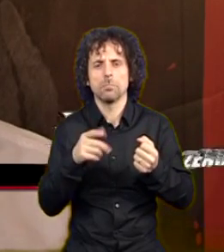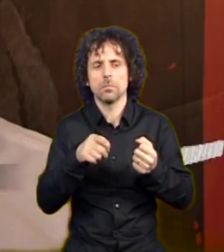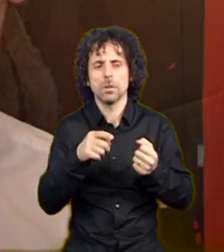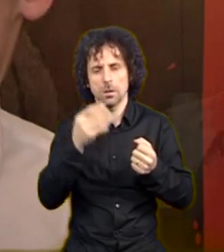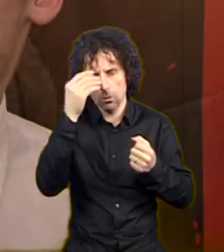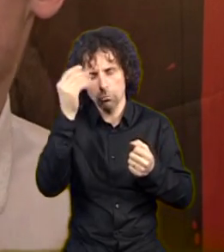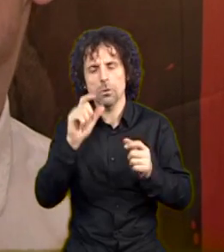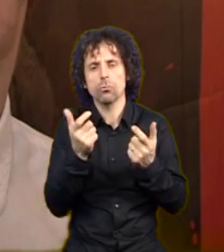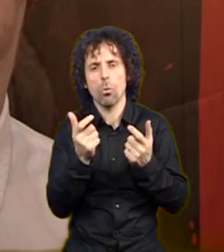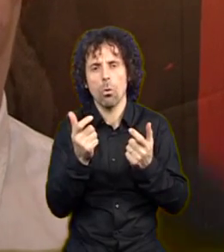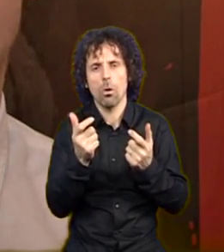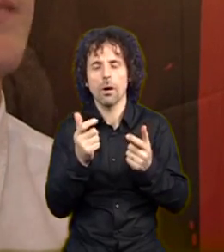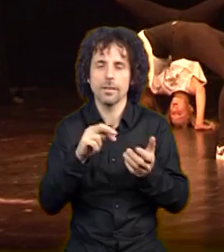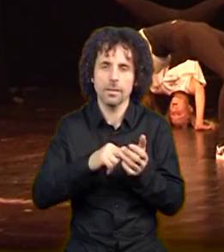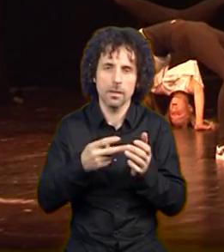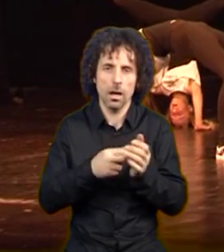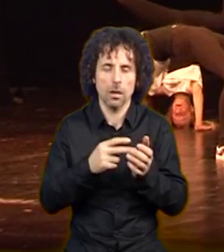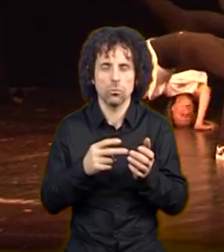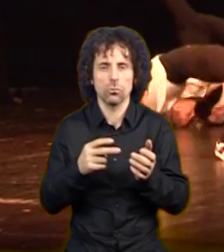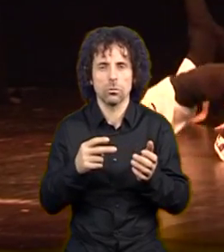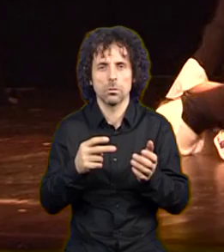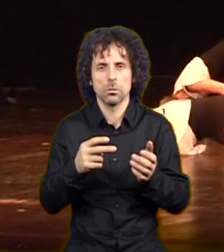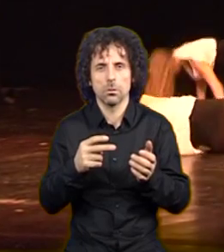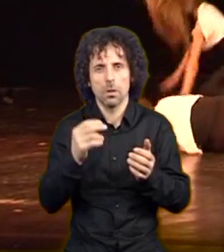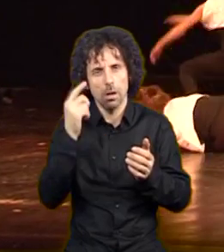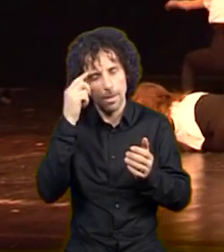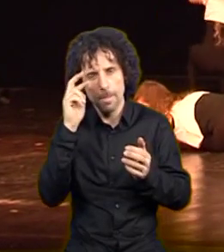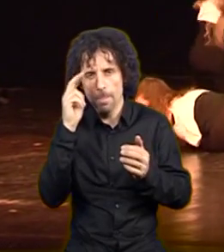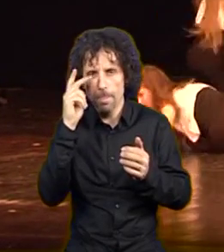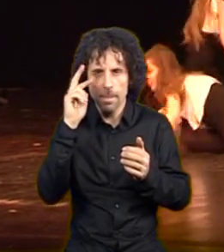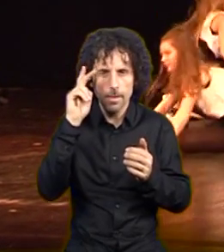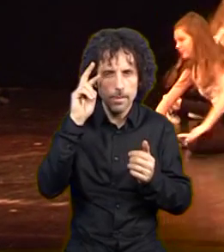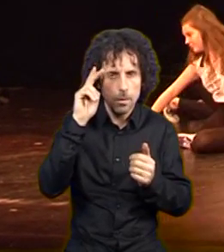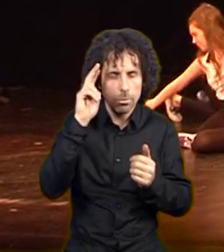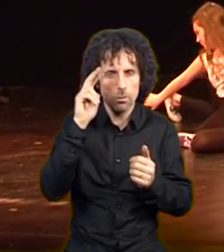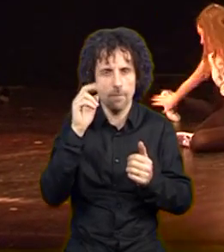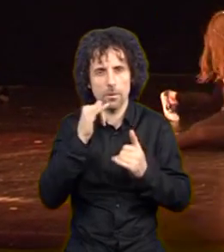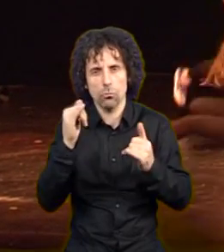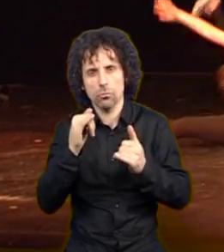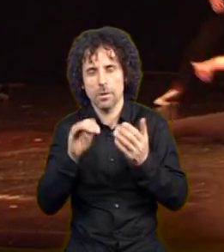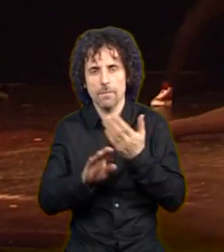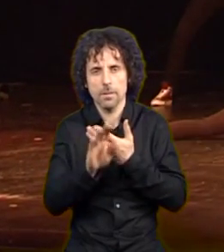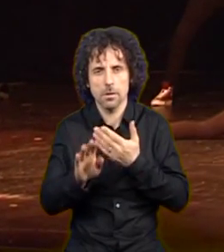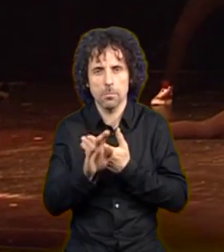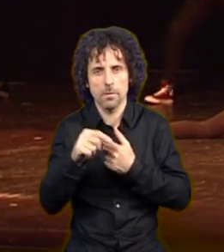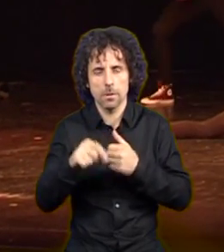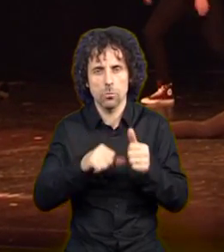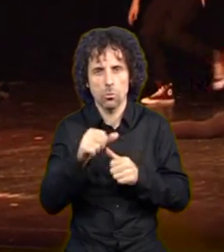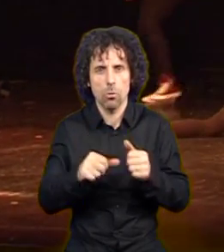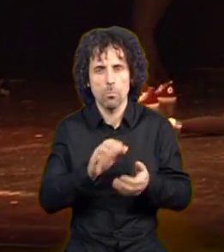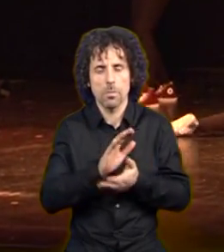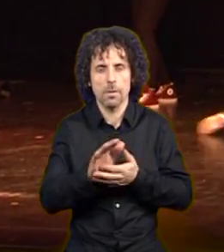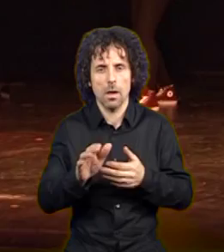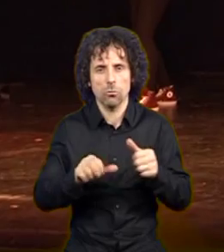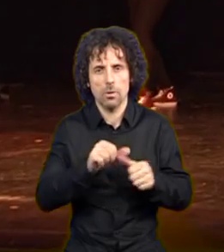A czego przede wszystkim przez te lata się nauczyłaś? Tańczyć i bardziej interpretować różne spektakle. W